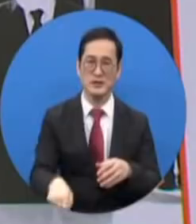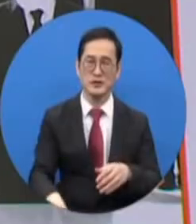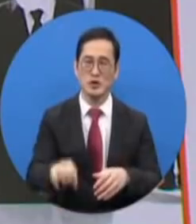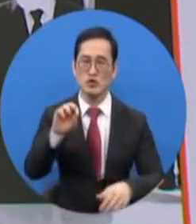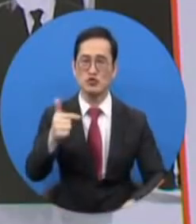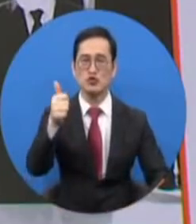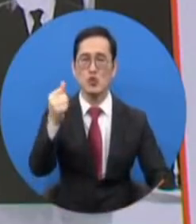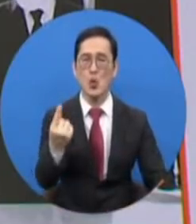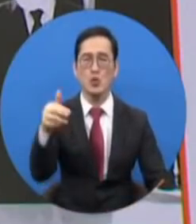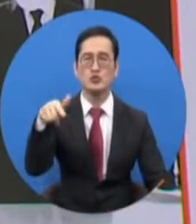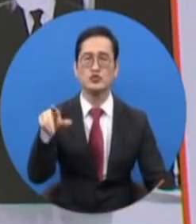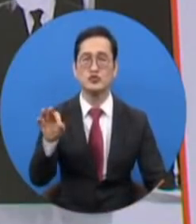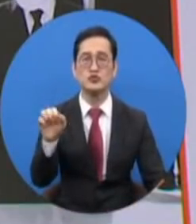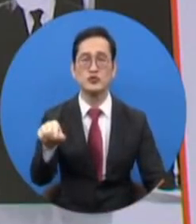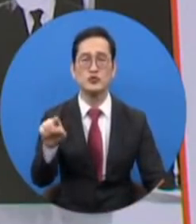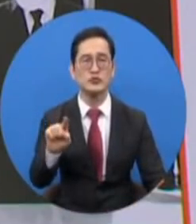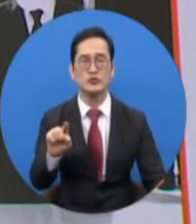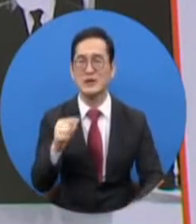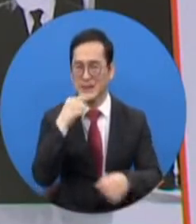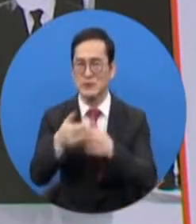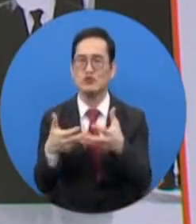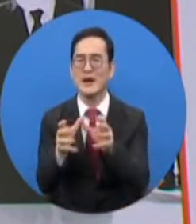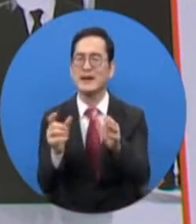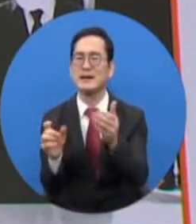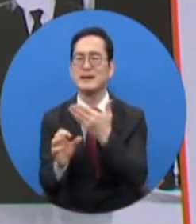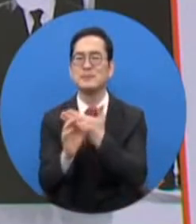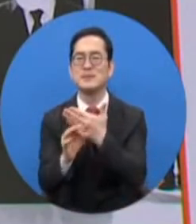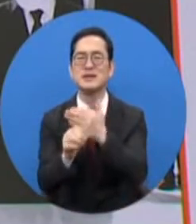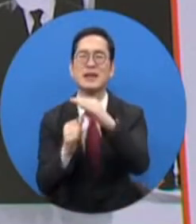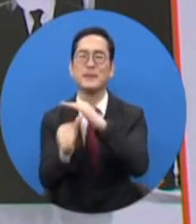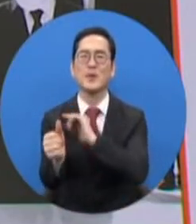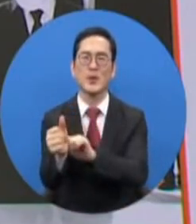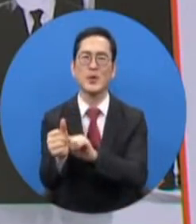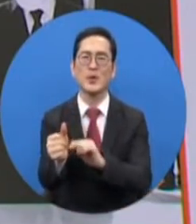정면으로 윤호중 사퇴를 들고 나왔습니다. 자,